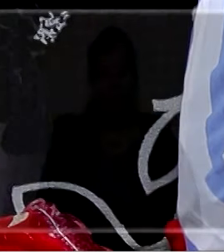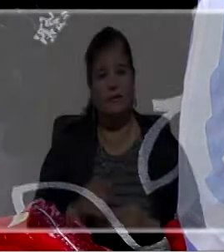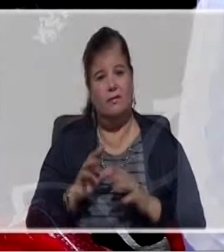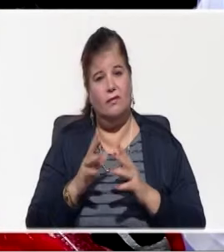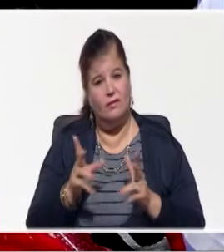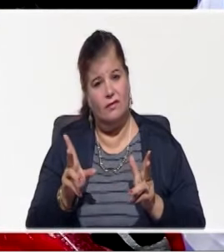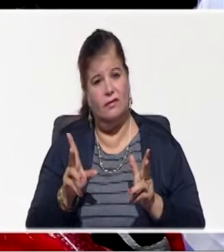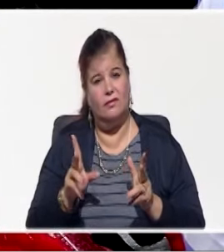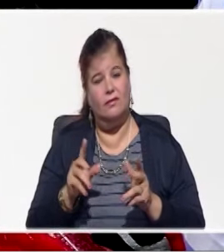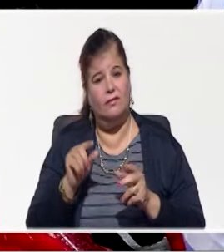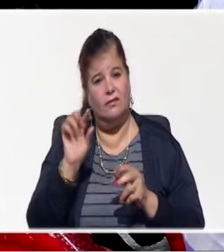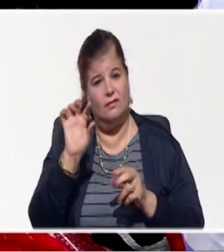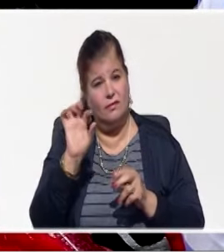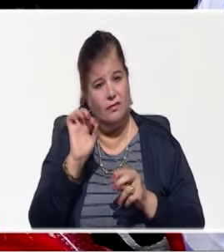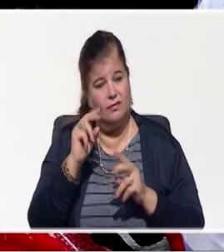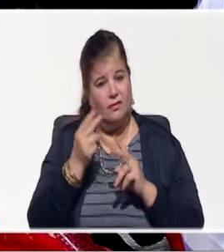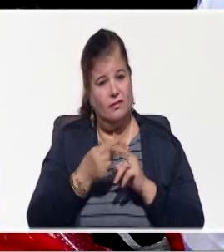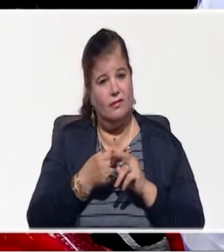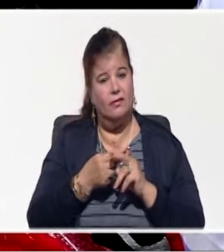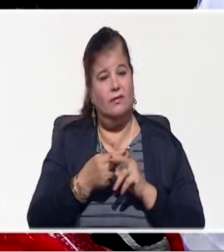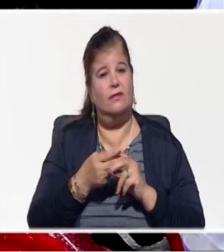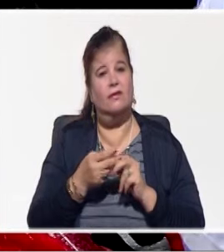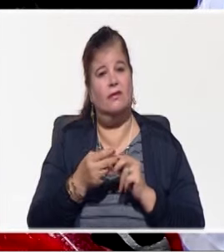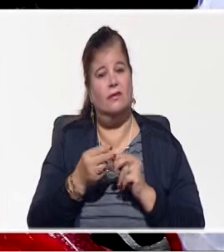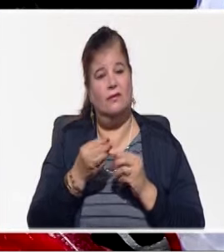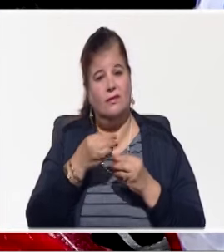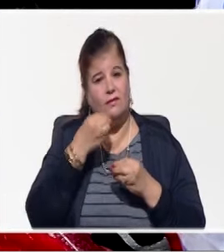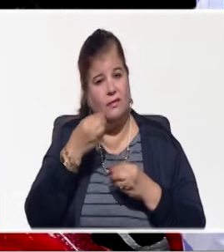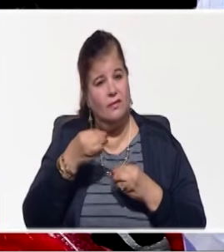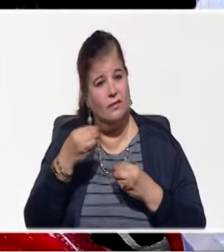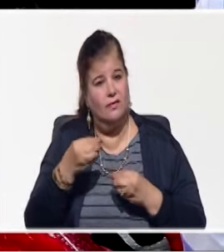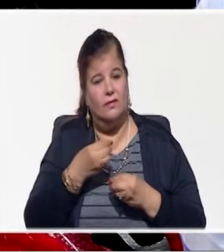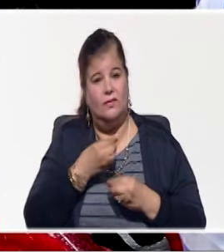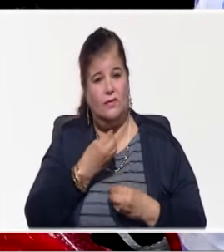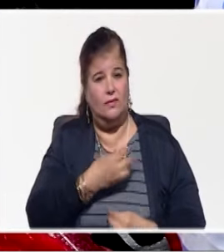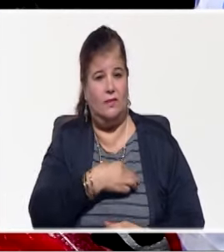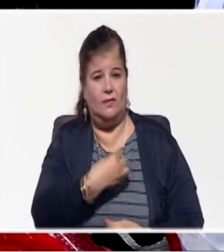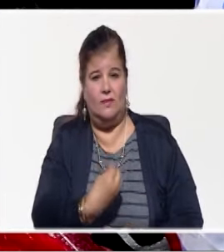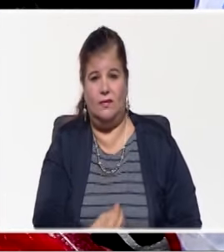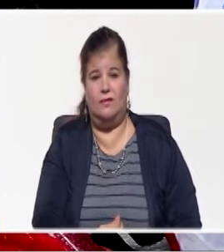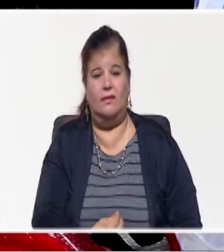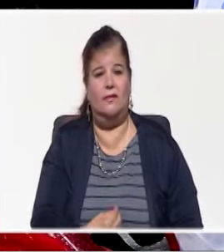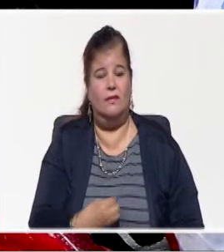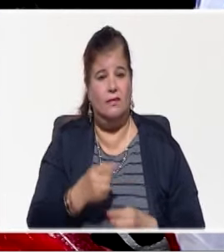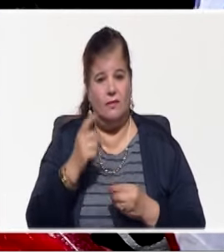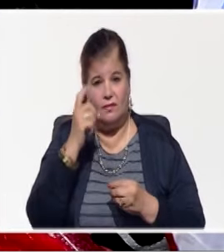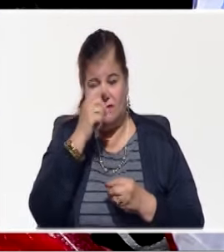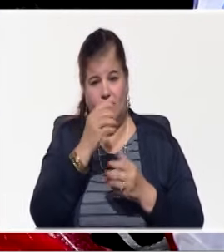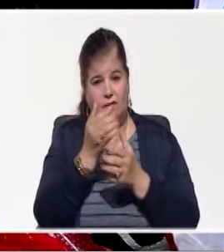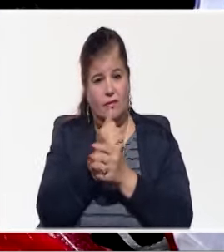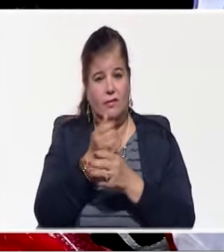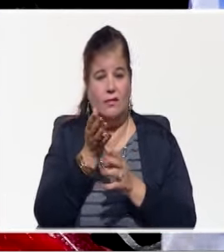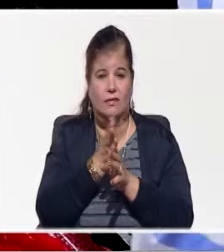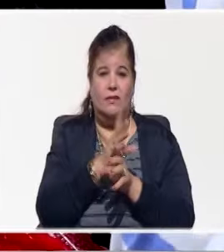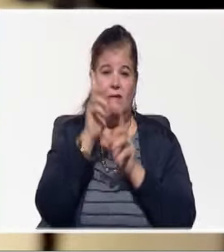طبعا الحقيقة انت من الناس الناس الطيبين، ربنا ومريت يخليك. بتجربة صعبة انك انت فقدت زوجتك